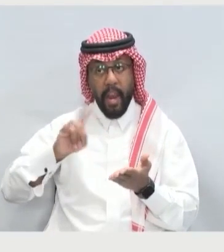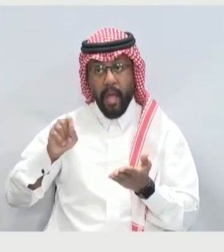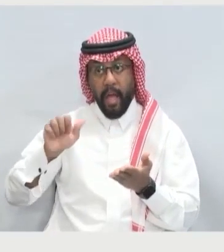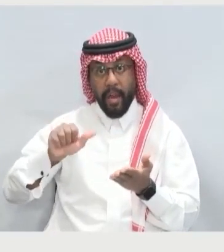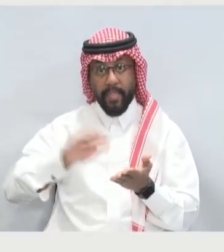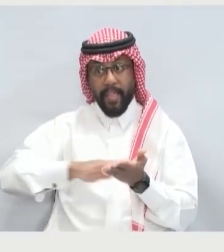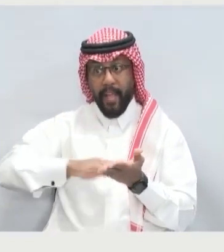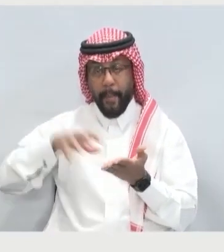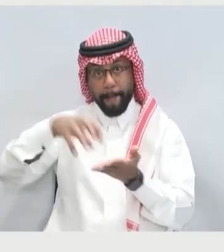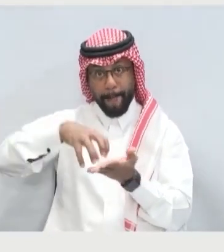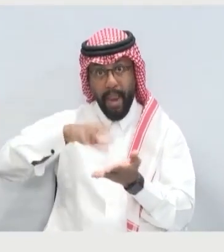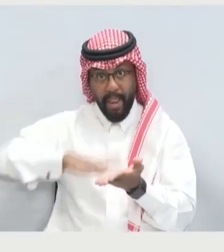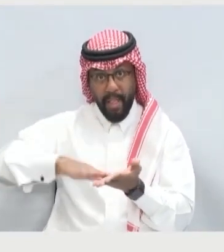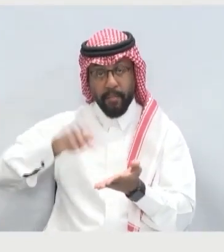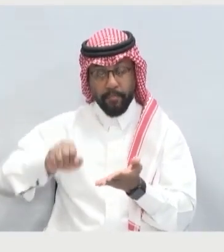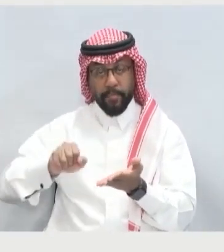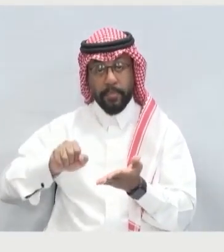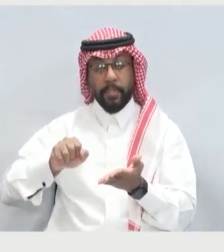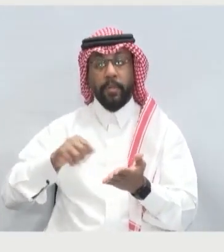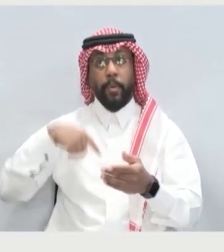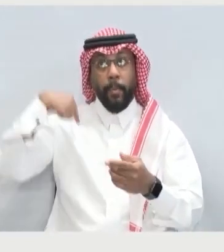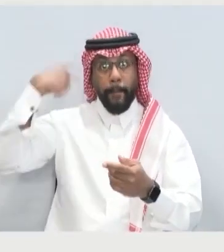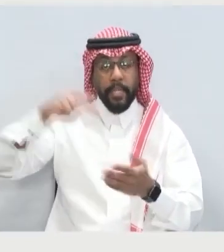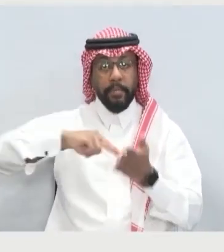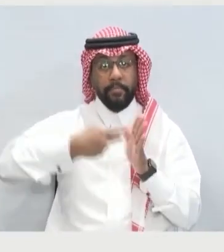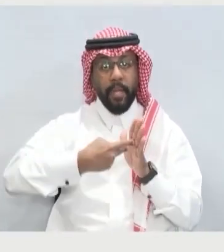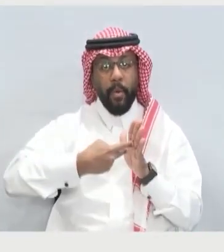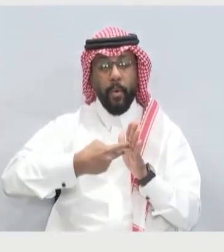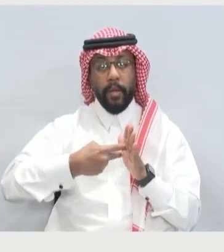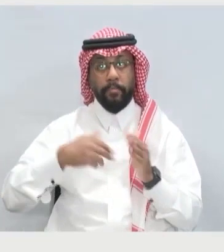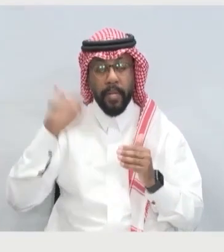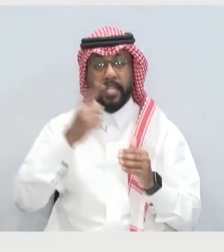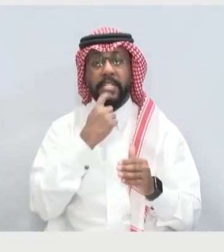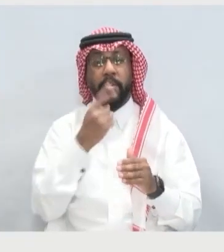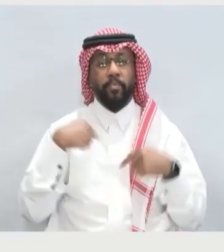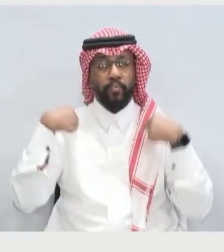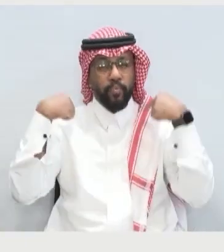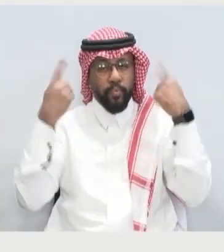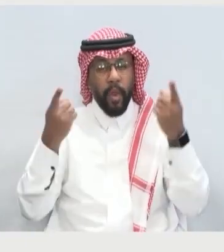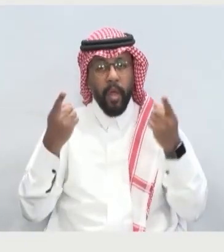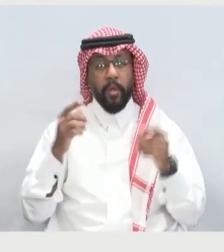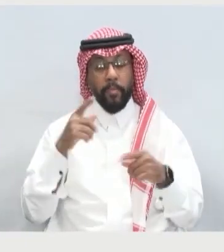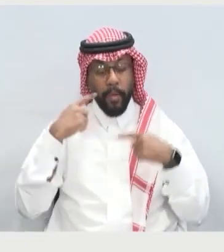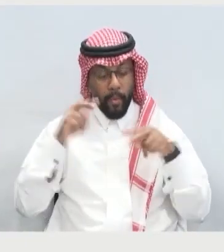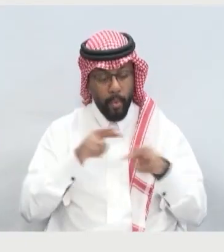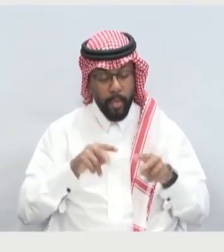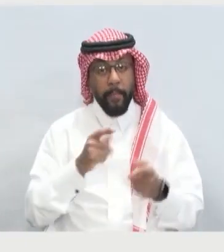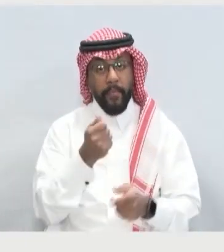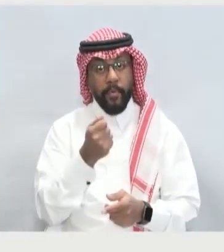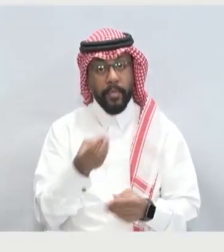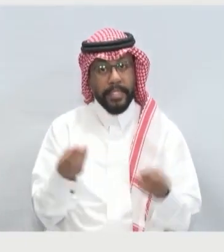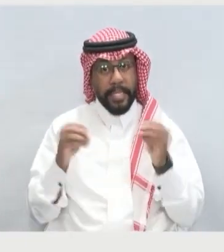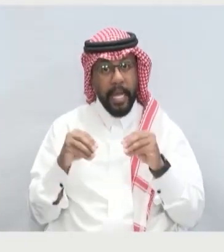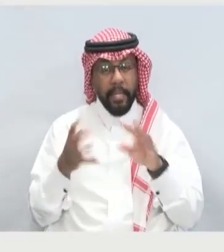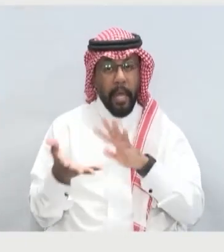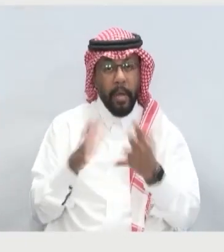الدراسه تكون مستفيضه ومن ثم قد تتحول الى او يتم وضع هذا السعر بعد الدراسه ولكن في بدايه كما ذكرنا